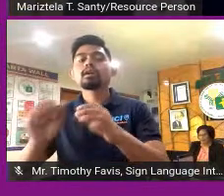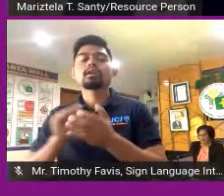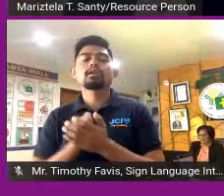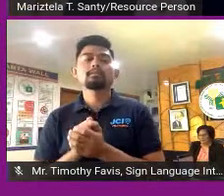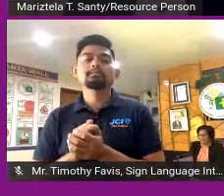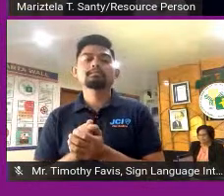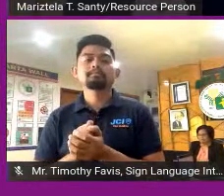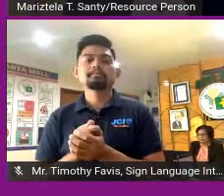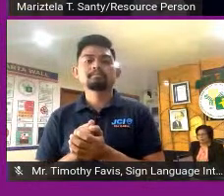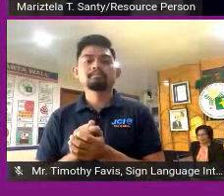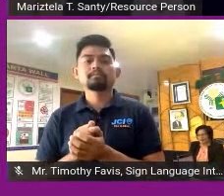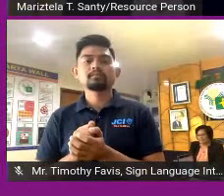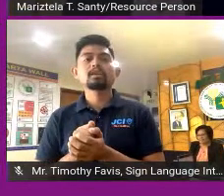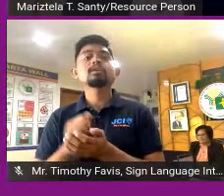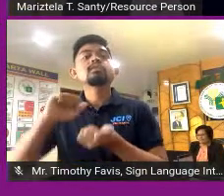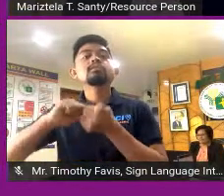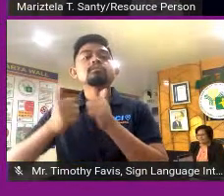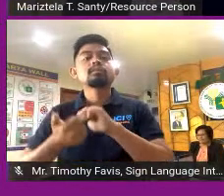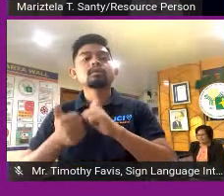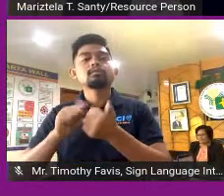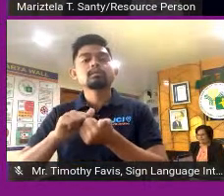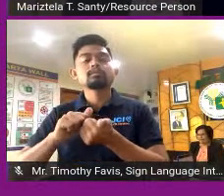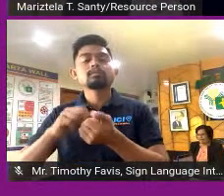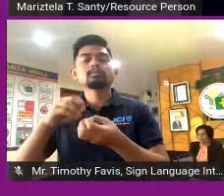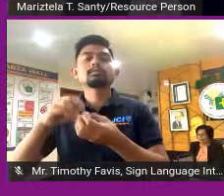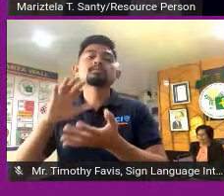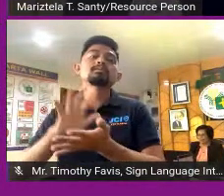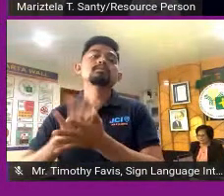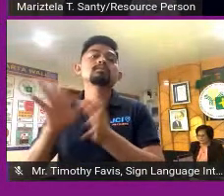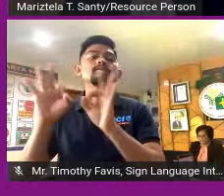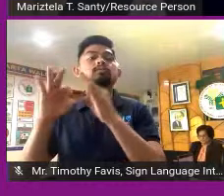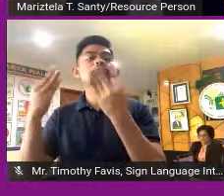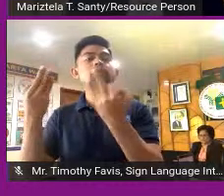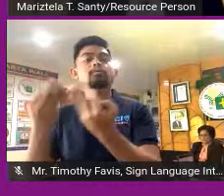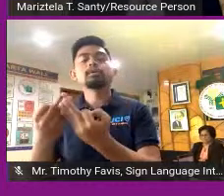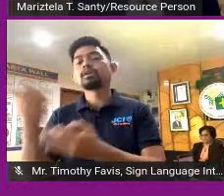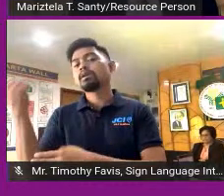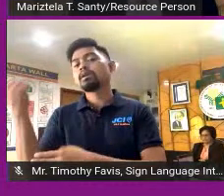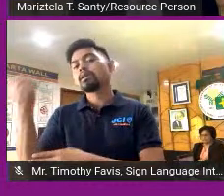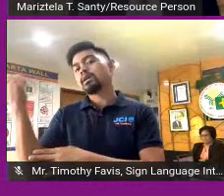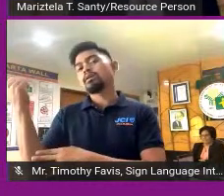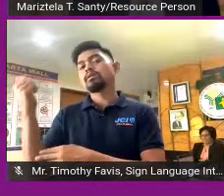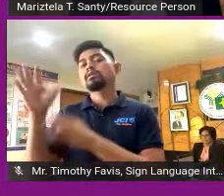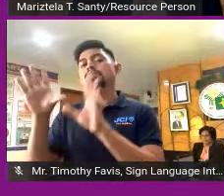ano natin, problema sa pamilya at